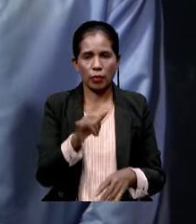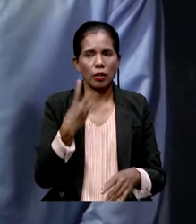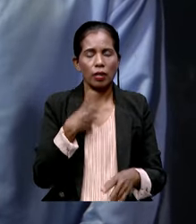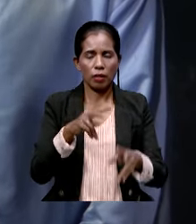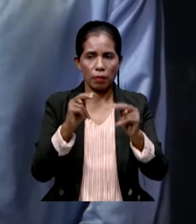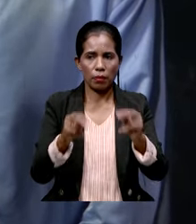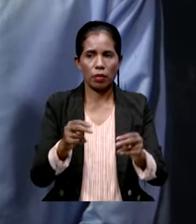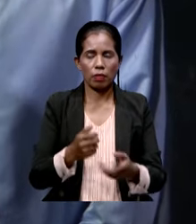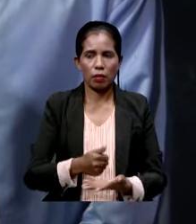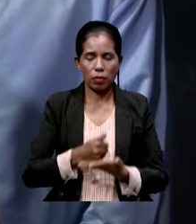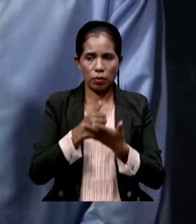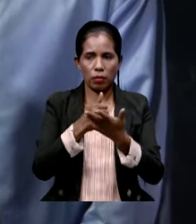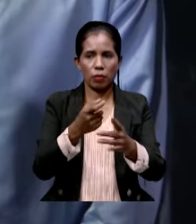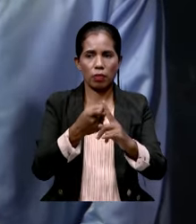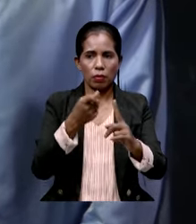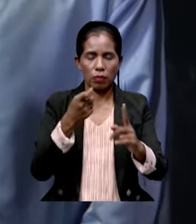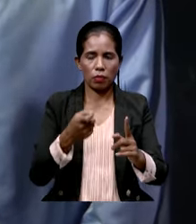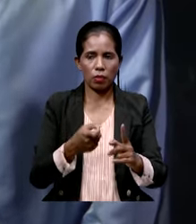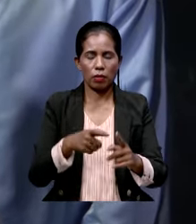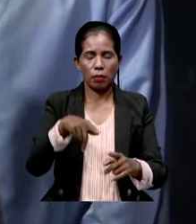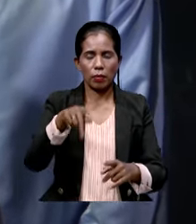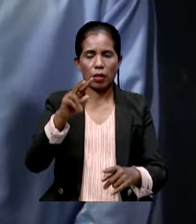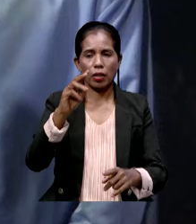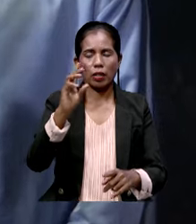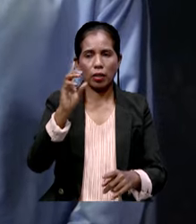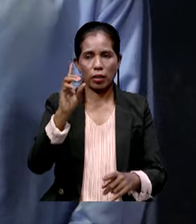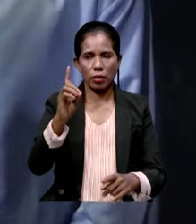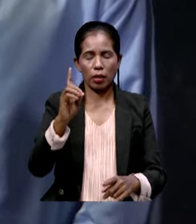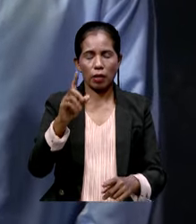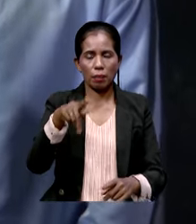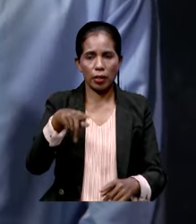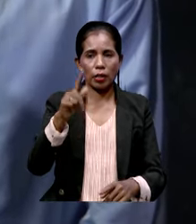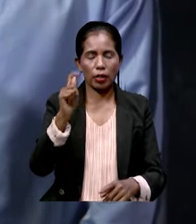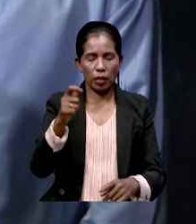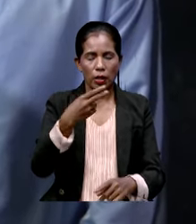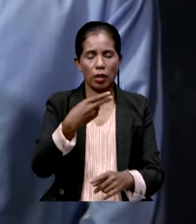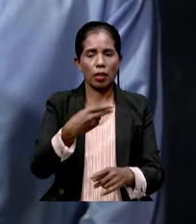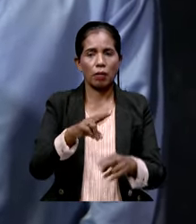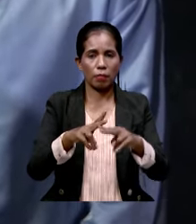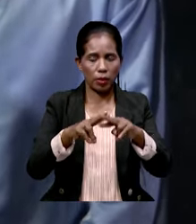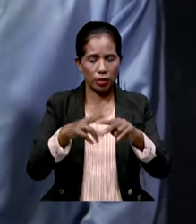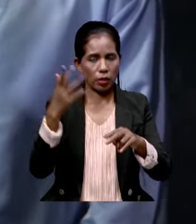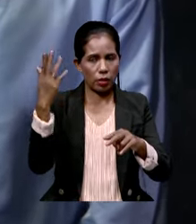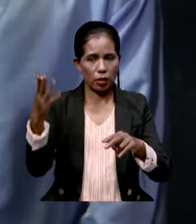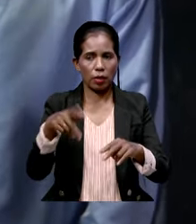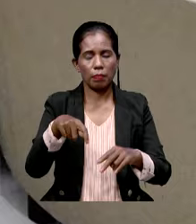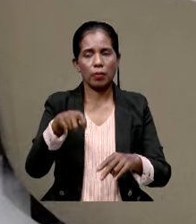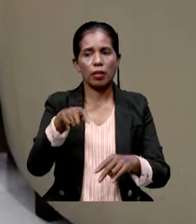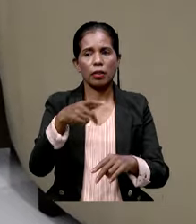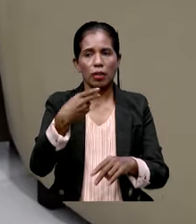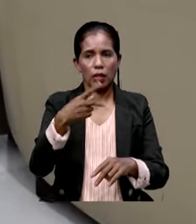jamos asistensi, usi PT Garam tambah antis nemos ita ia kooperasi ko PT Garam Indonesia